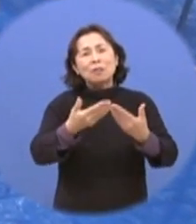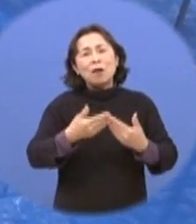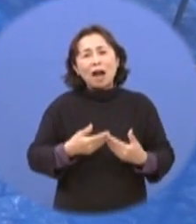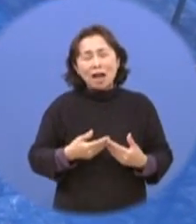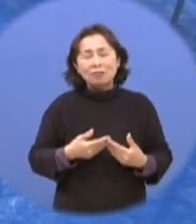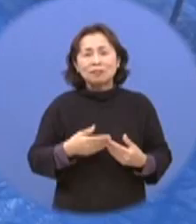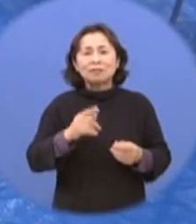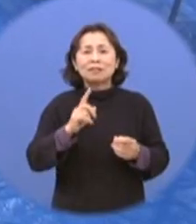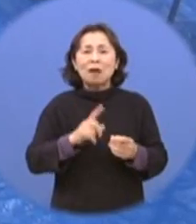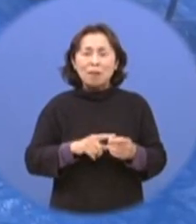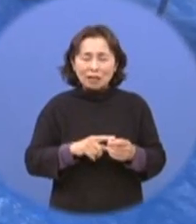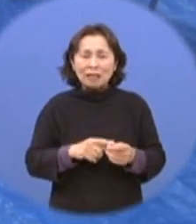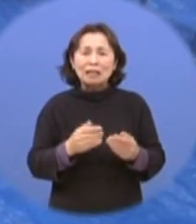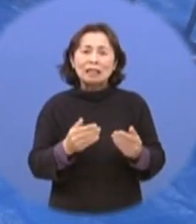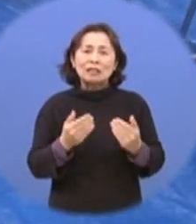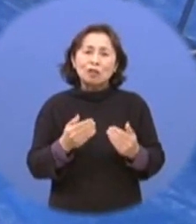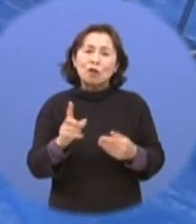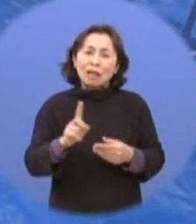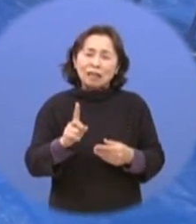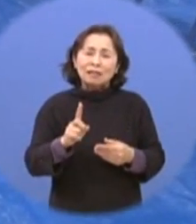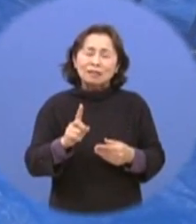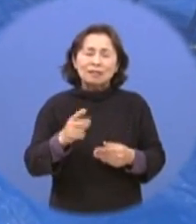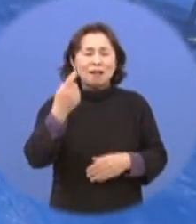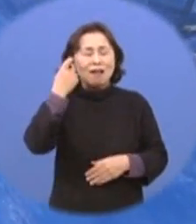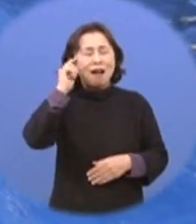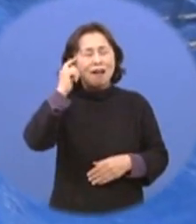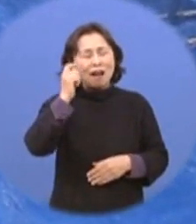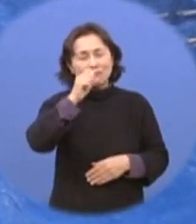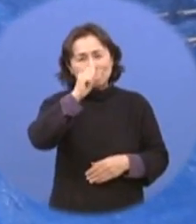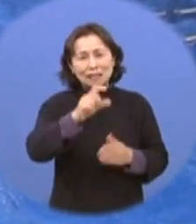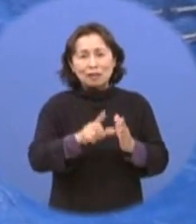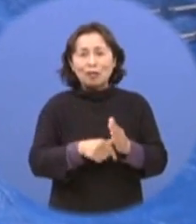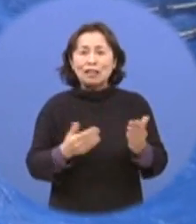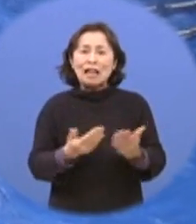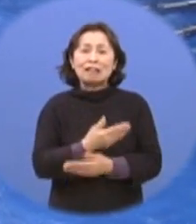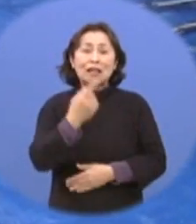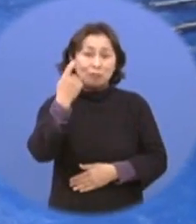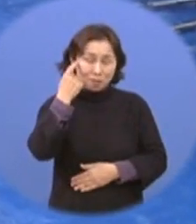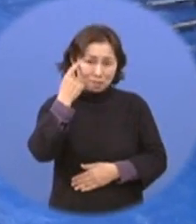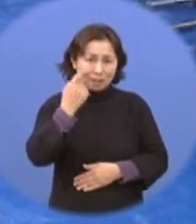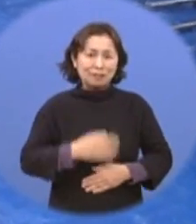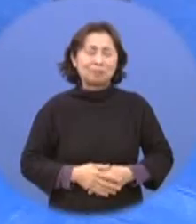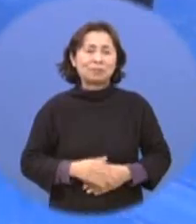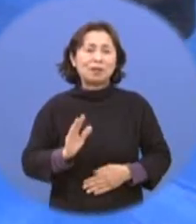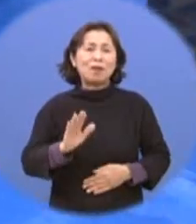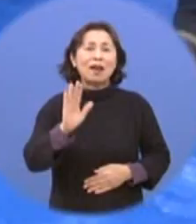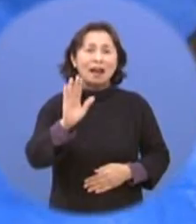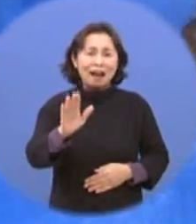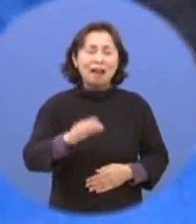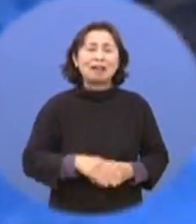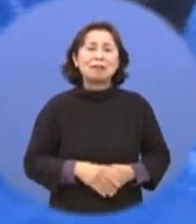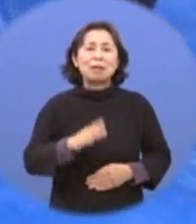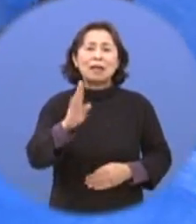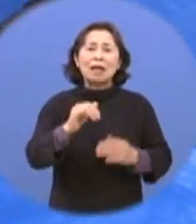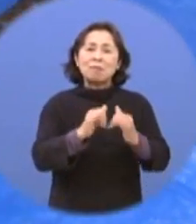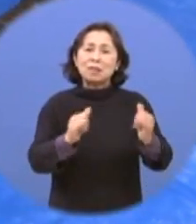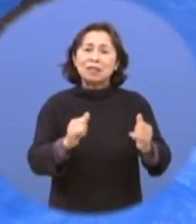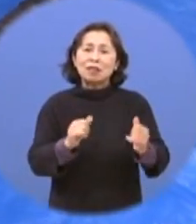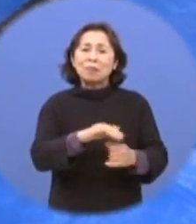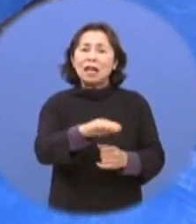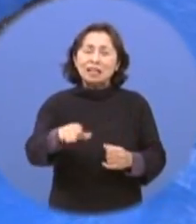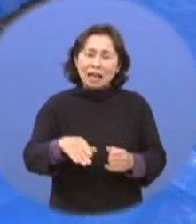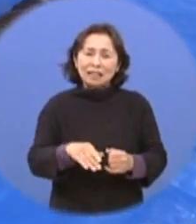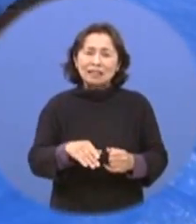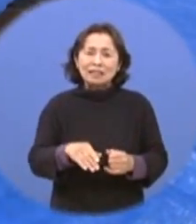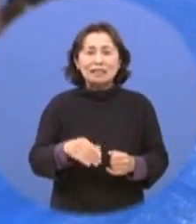考える良い機会になったのではないでしょうか最後に今後の展開県民の皆さんへメッセージをお